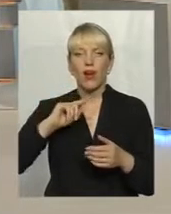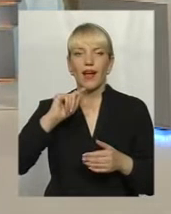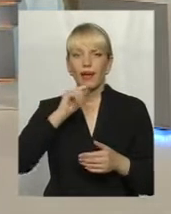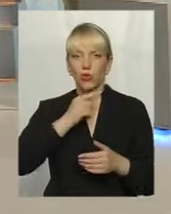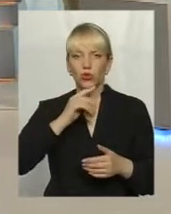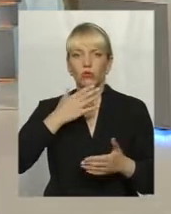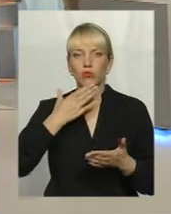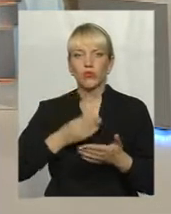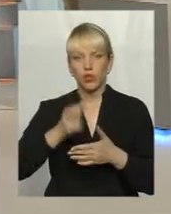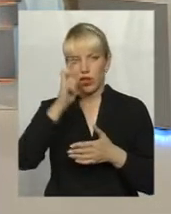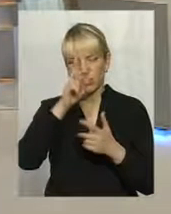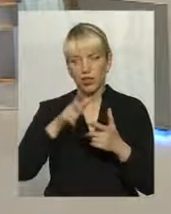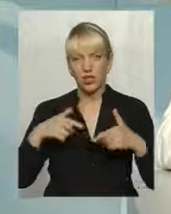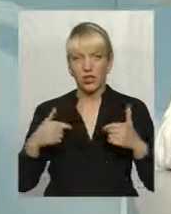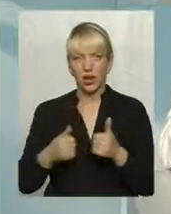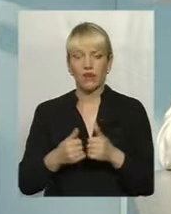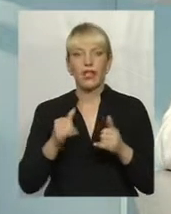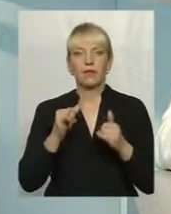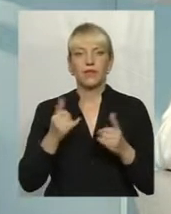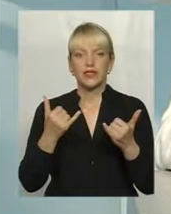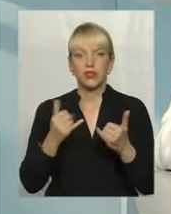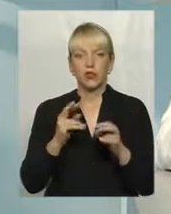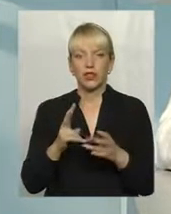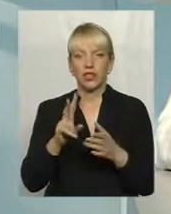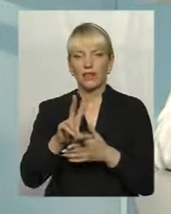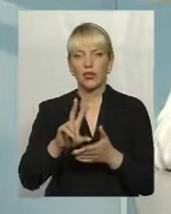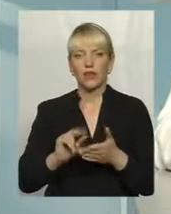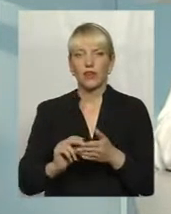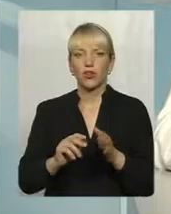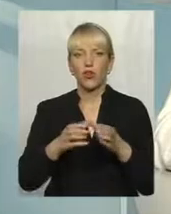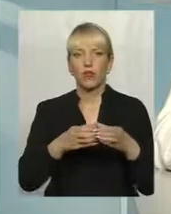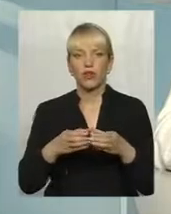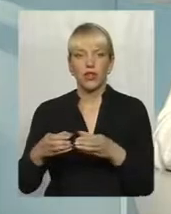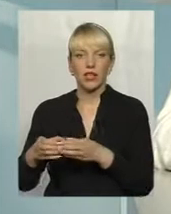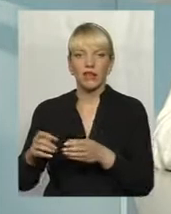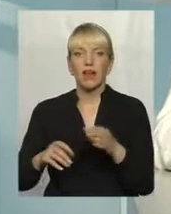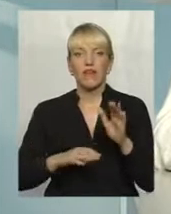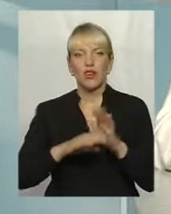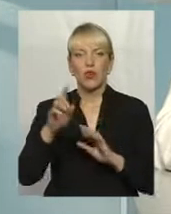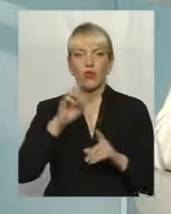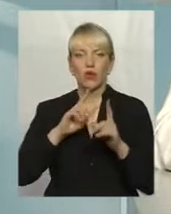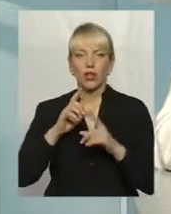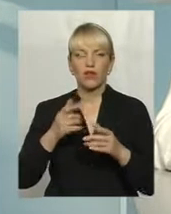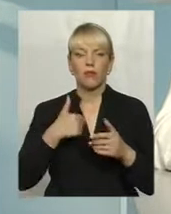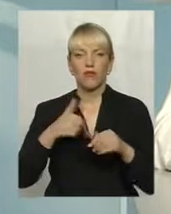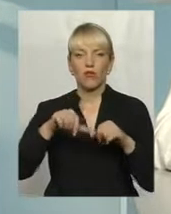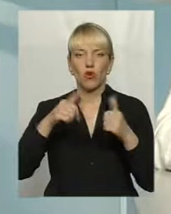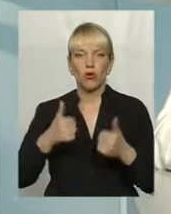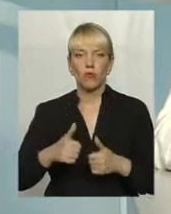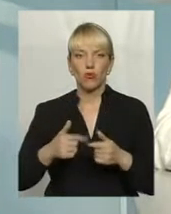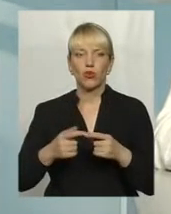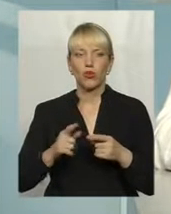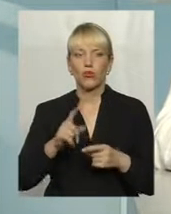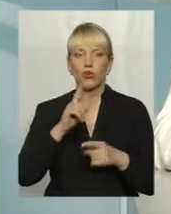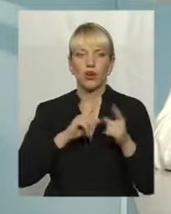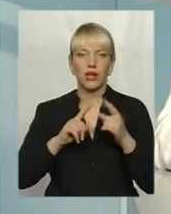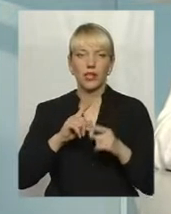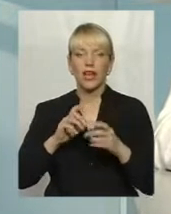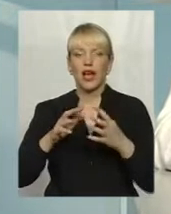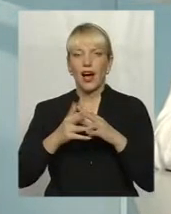своєї країни. І сьогодні, як відображення комітетів Верховної Ради, ми формуємо Ради Аграрної партії України, медицини,